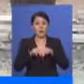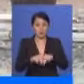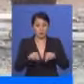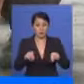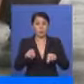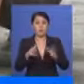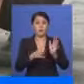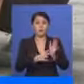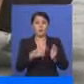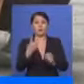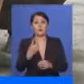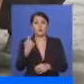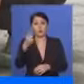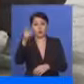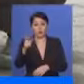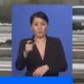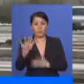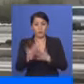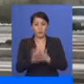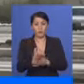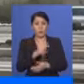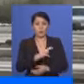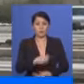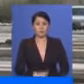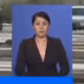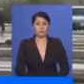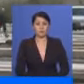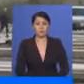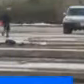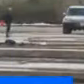721 азамат жұмыспен қамтылды. Аманжол Нұртазин, Райымбек Бигужаев, жаңалықтар қызметі.